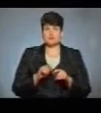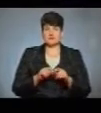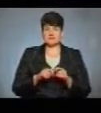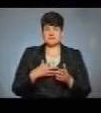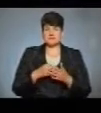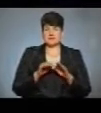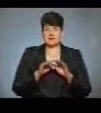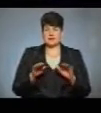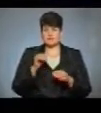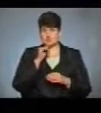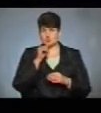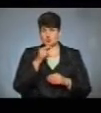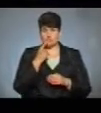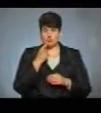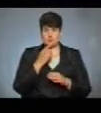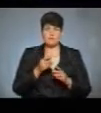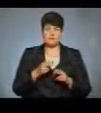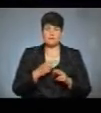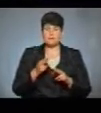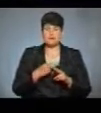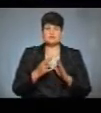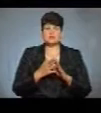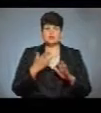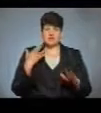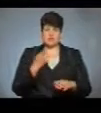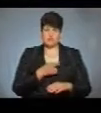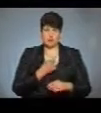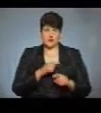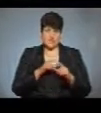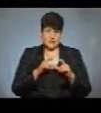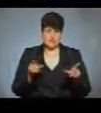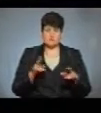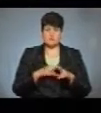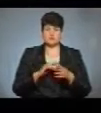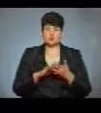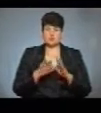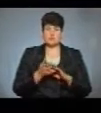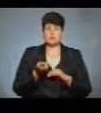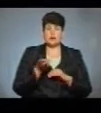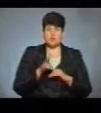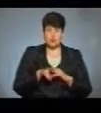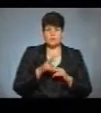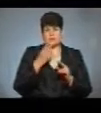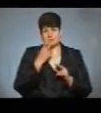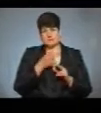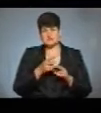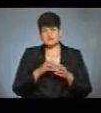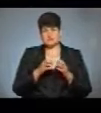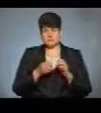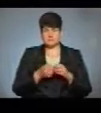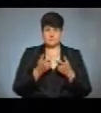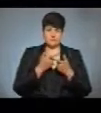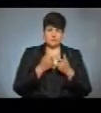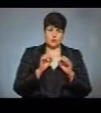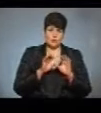свій рівень цукру в крові. Без черги в поліклініці, без домовленості приходять, здають, дивляться на результат. Ми інформуємо,